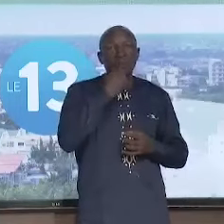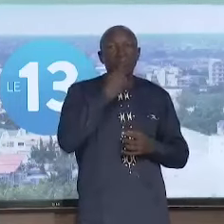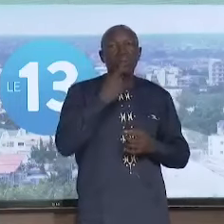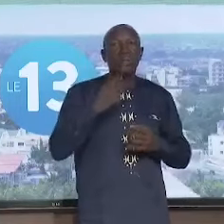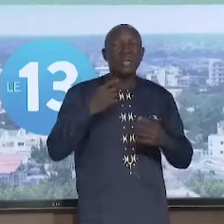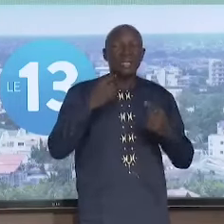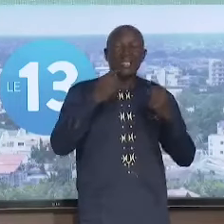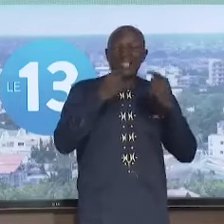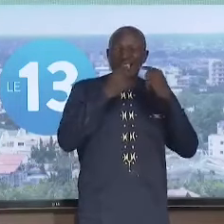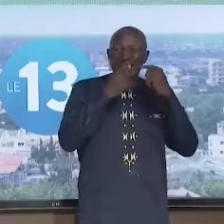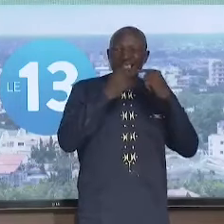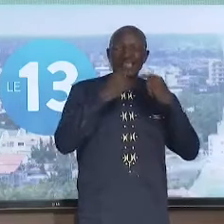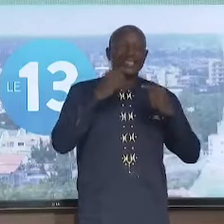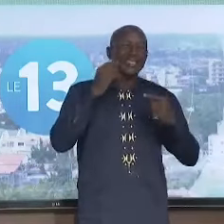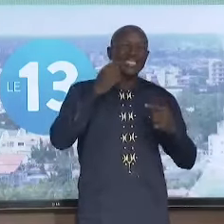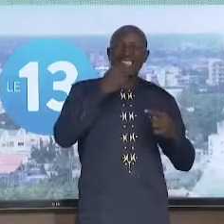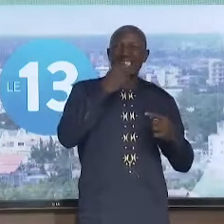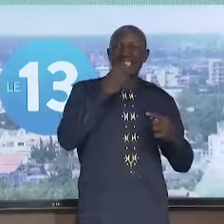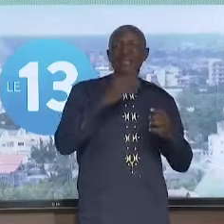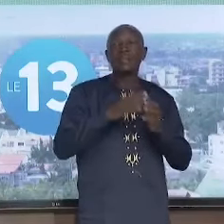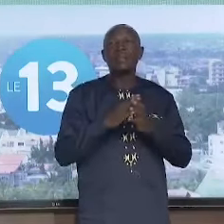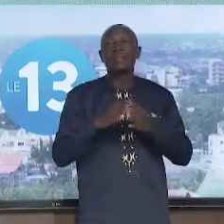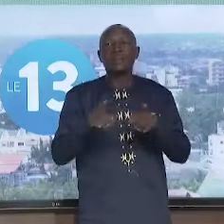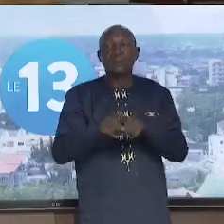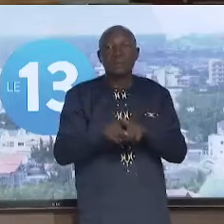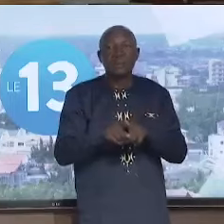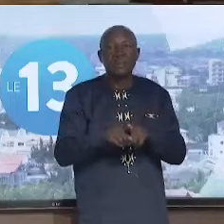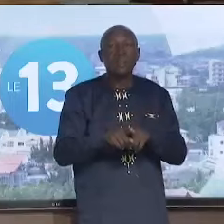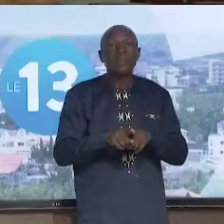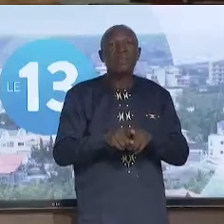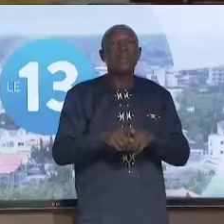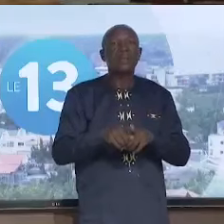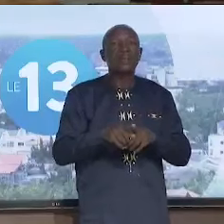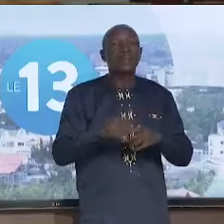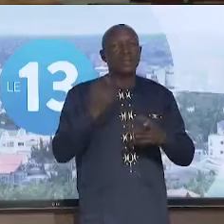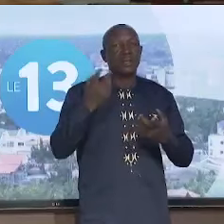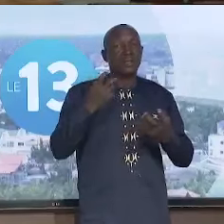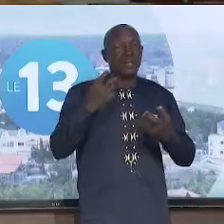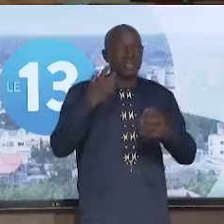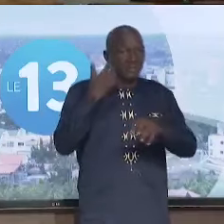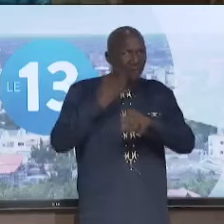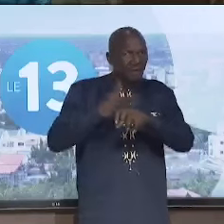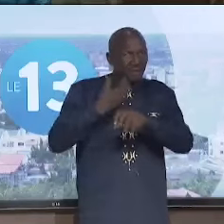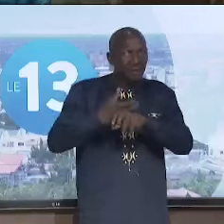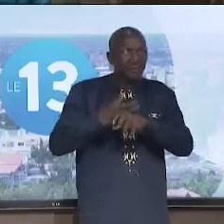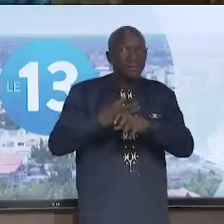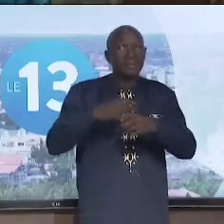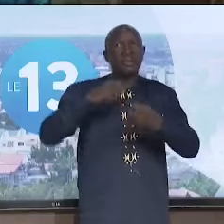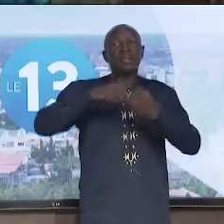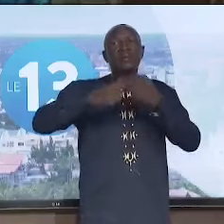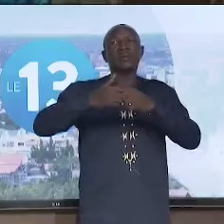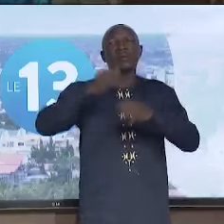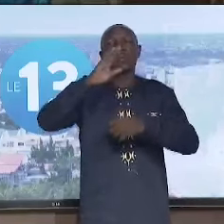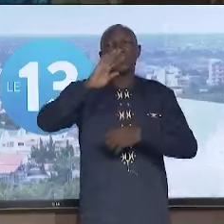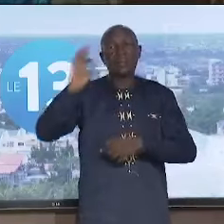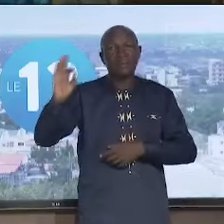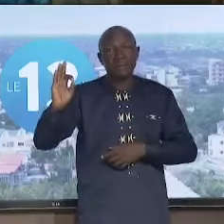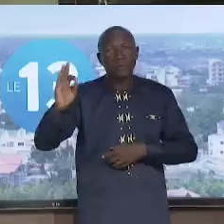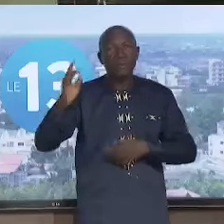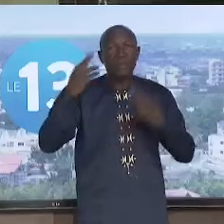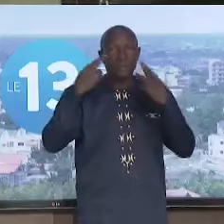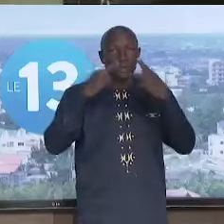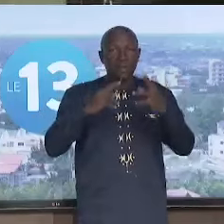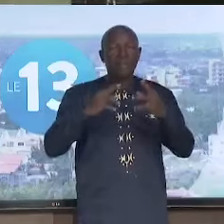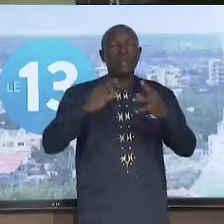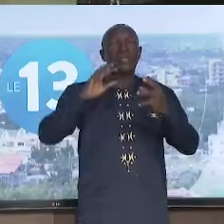dentaire, les maladies parodontales et le NOMA, constituent un véritable problème de santé publique au Burkina Faso. Au regard de ces